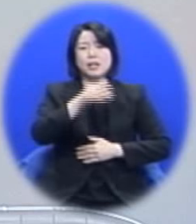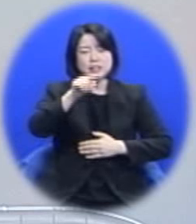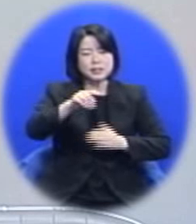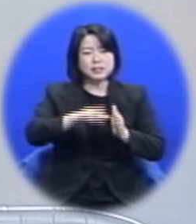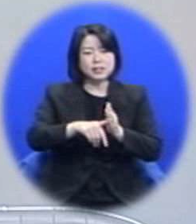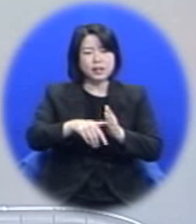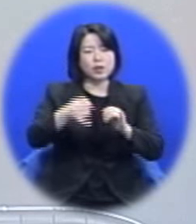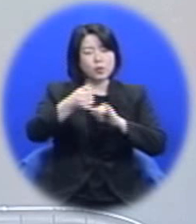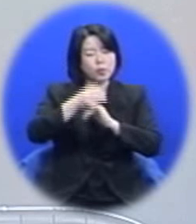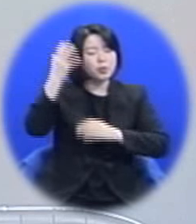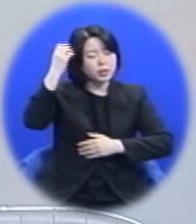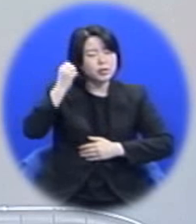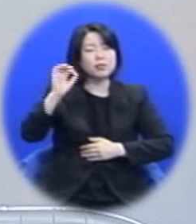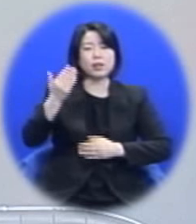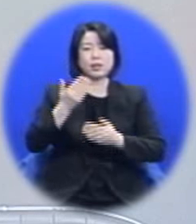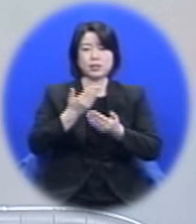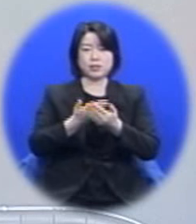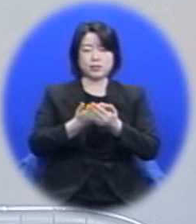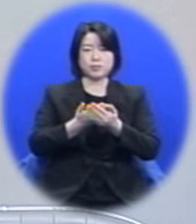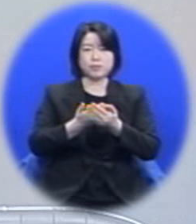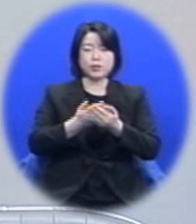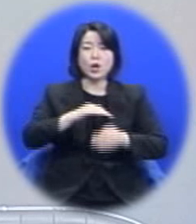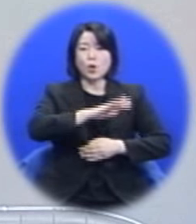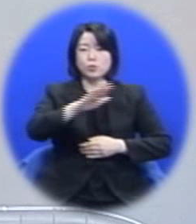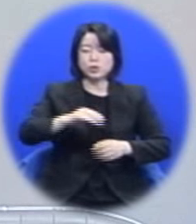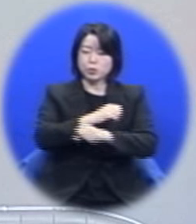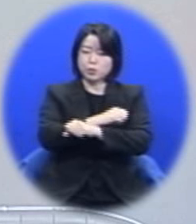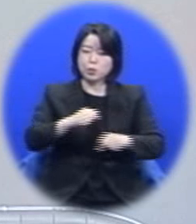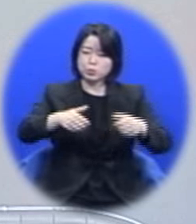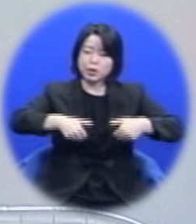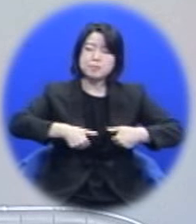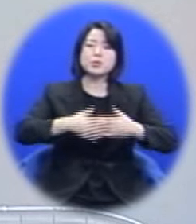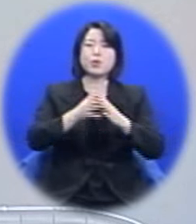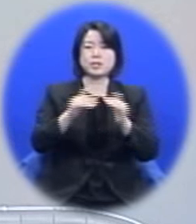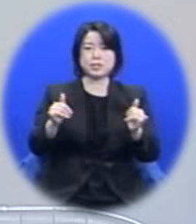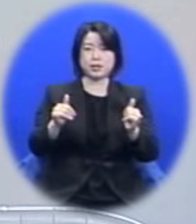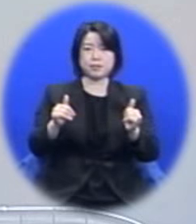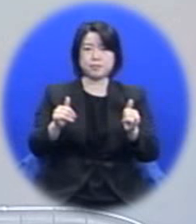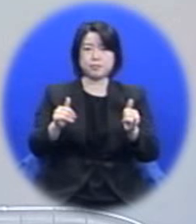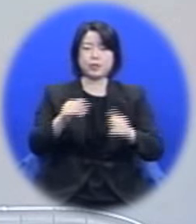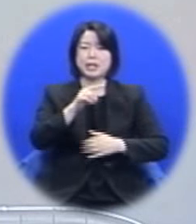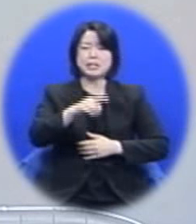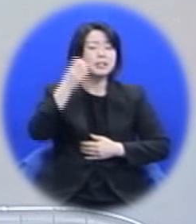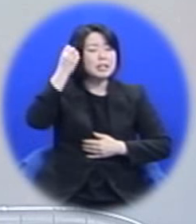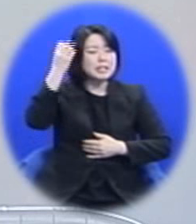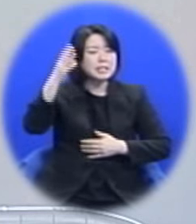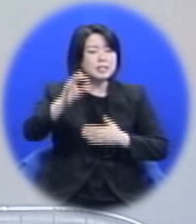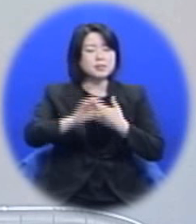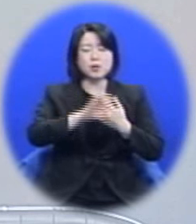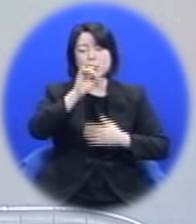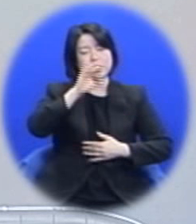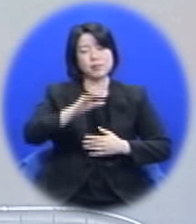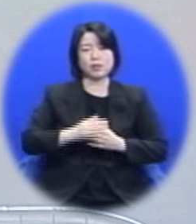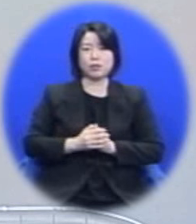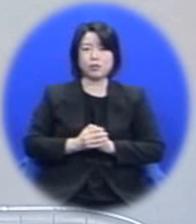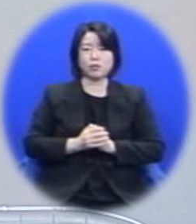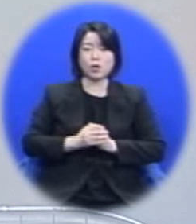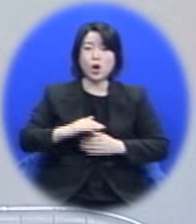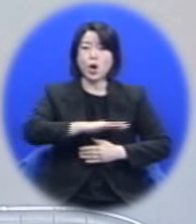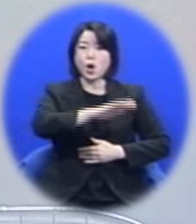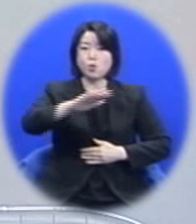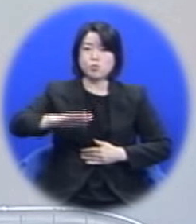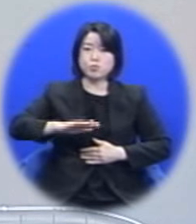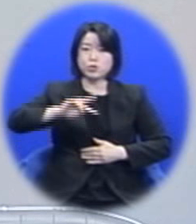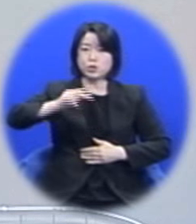됩니다. 우리도 용서가 필요한 사람이야. 이거 잊으면 안 돼요. 우리도